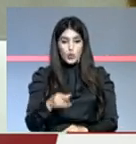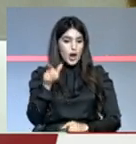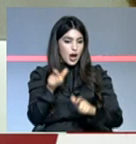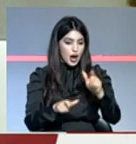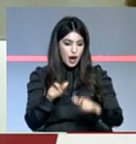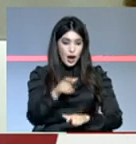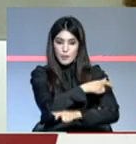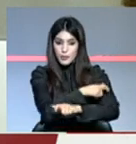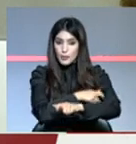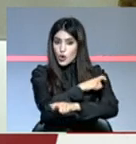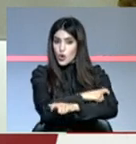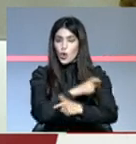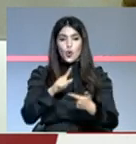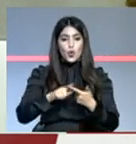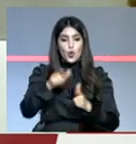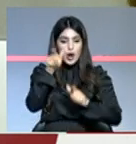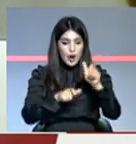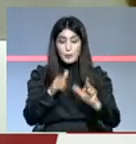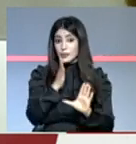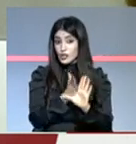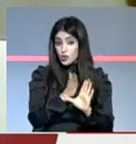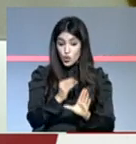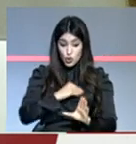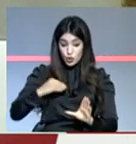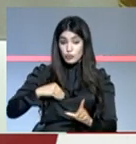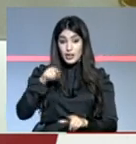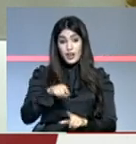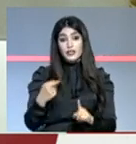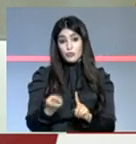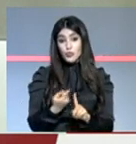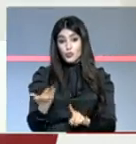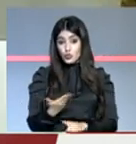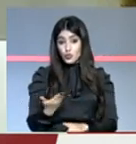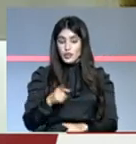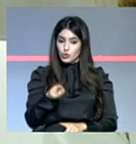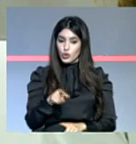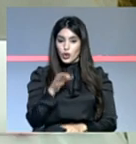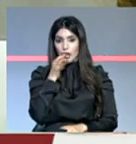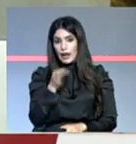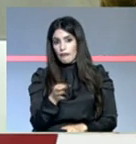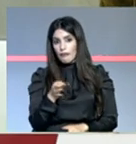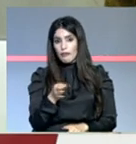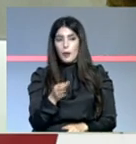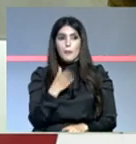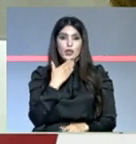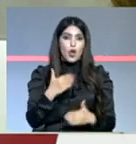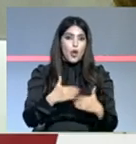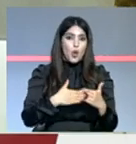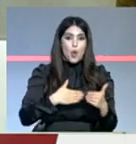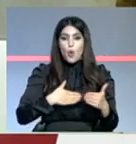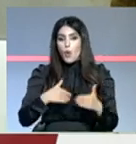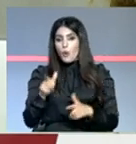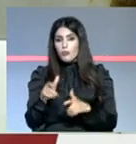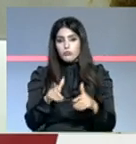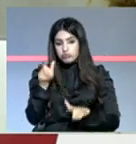وبرشا أخصائيين نفسانيين، وعلى هذيك احنا نخيروا ما يكونش عندنا طاقة استيعاب قوية